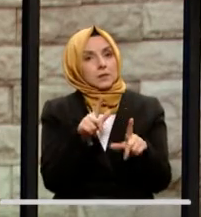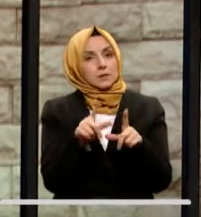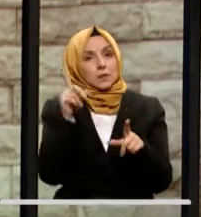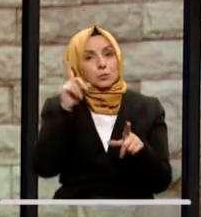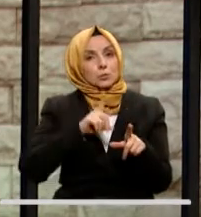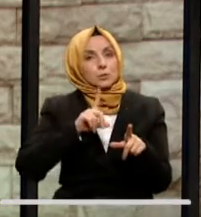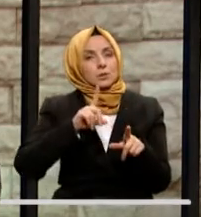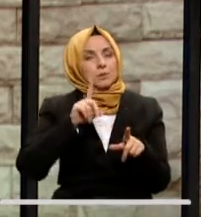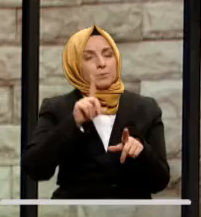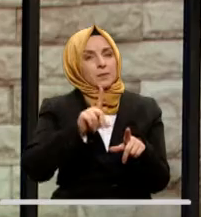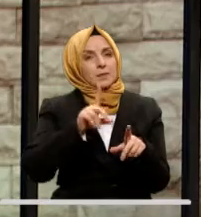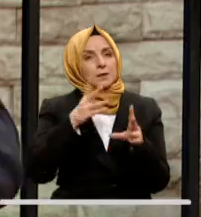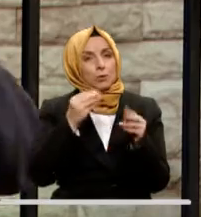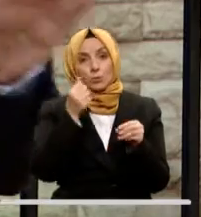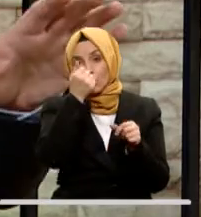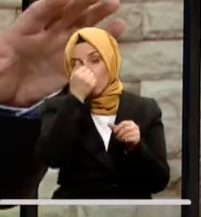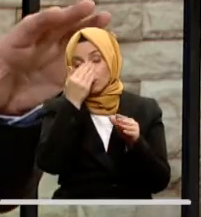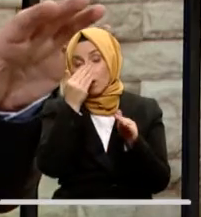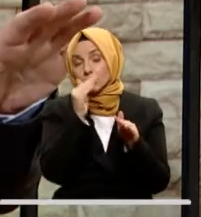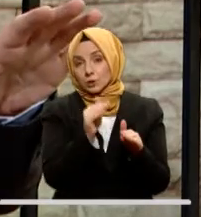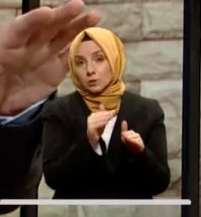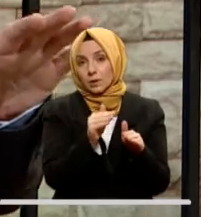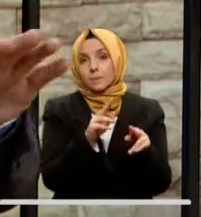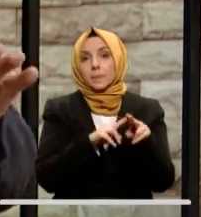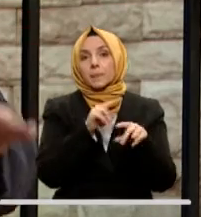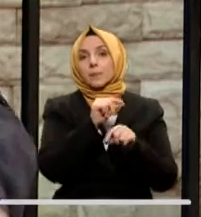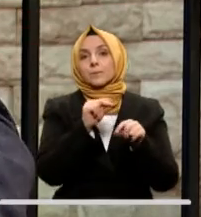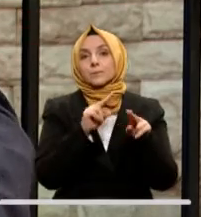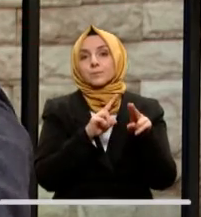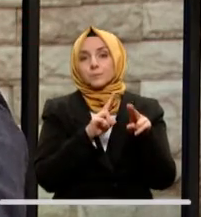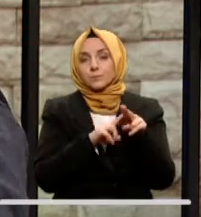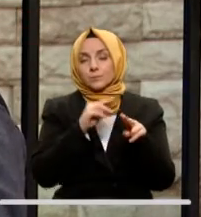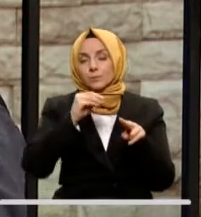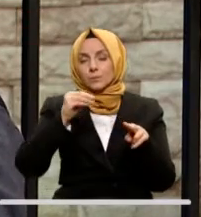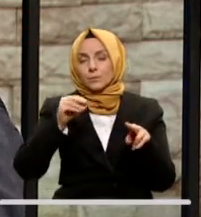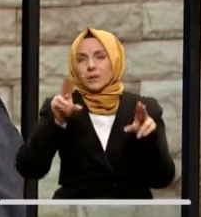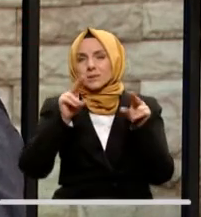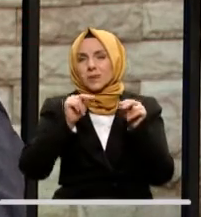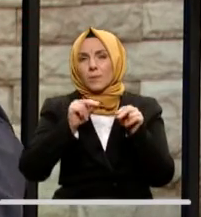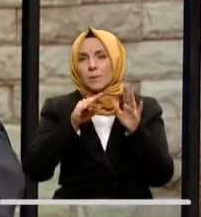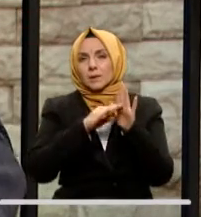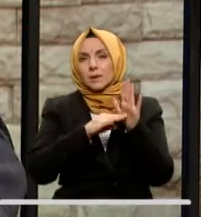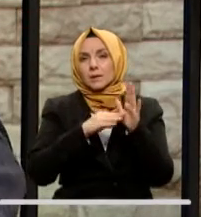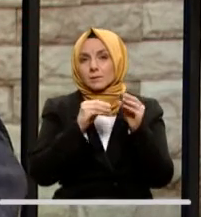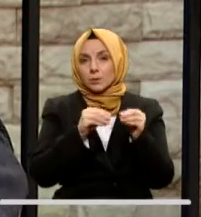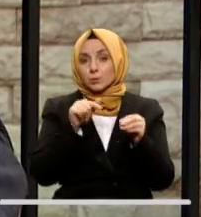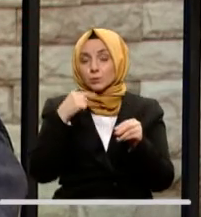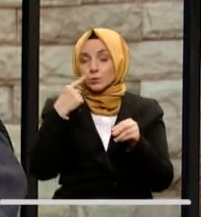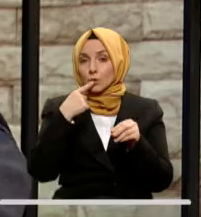birini anca oluşturur kan bağışında kök hücre de tamamen Hayat veriyoruz onu söyleyebiliriz